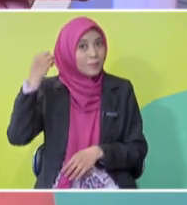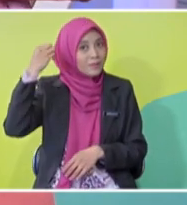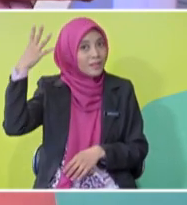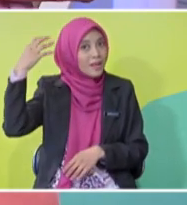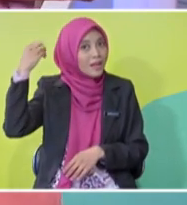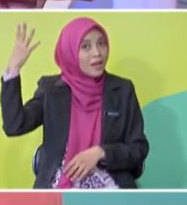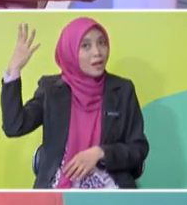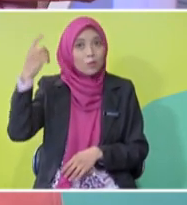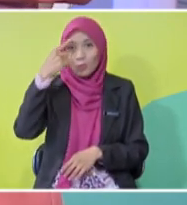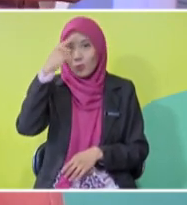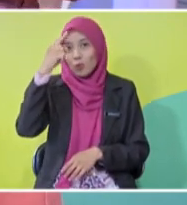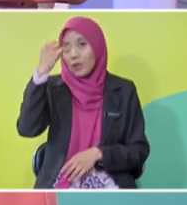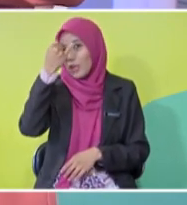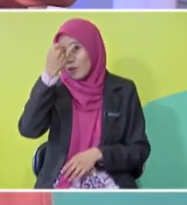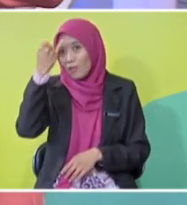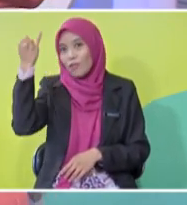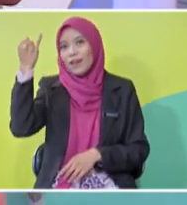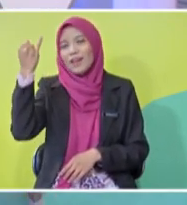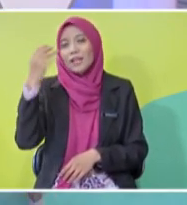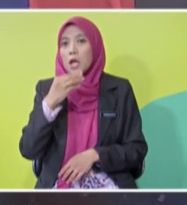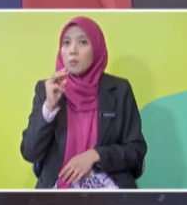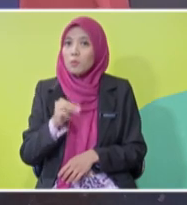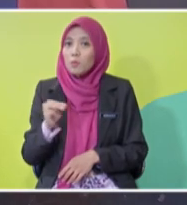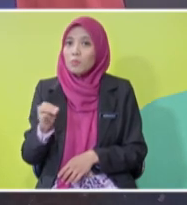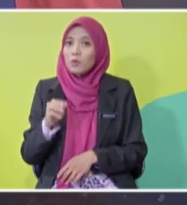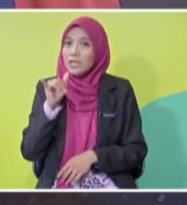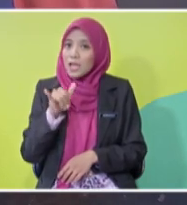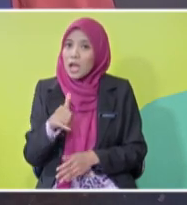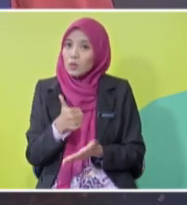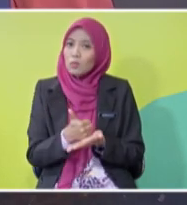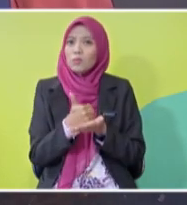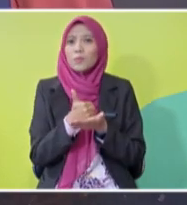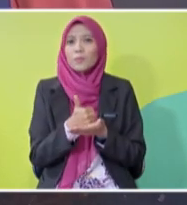dan murid-murid yang tulus Terima